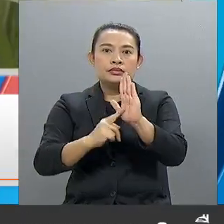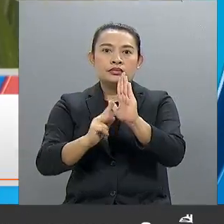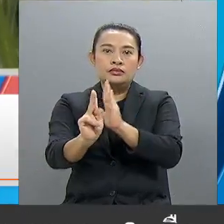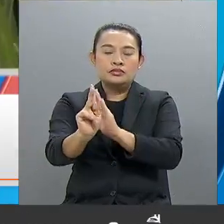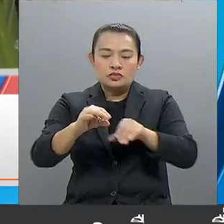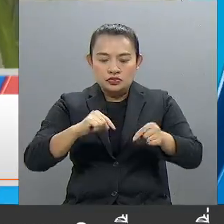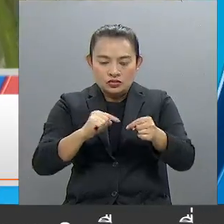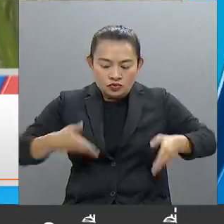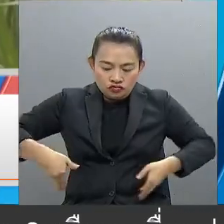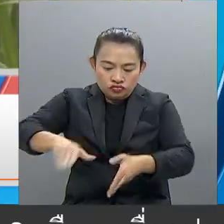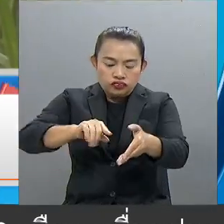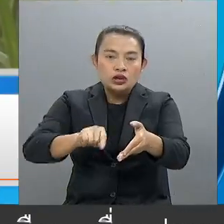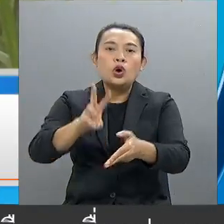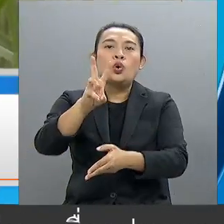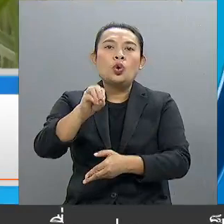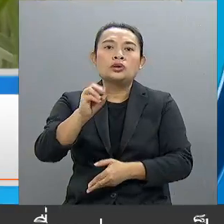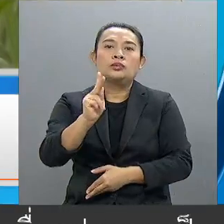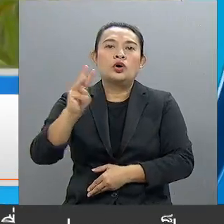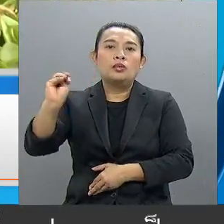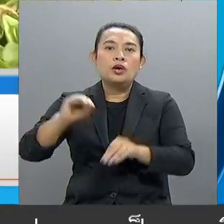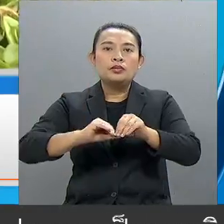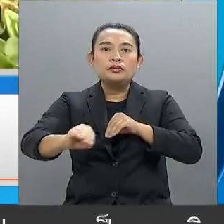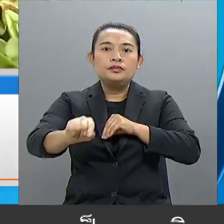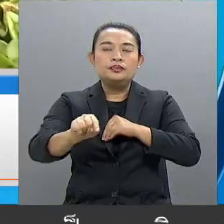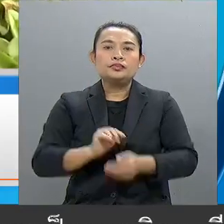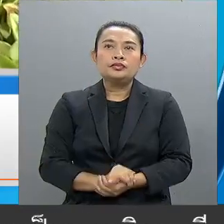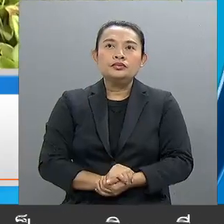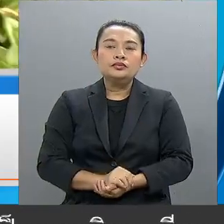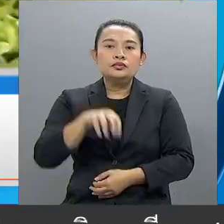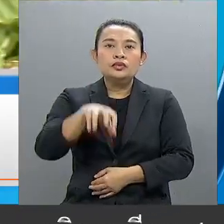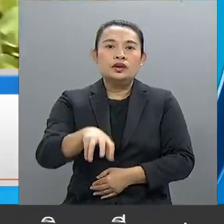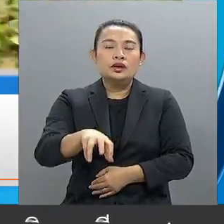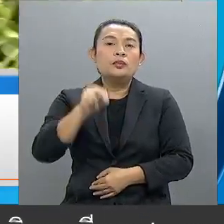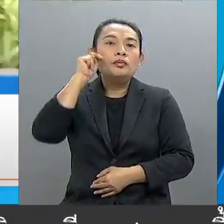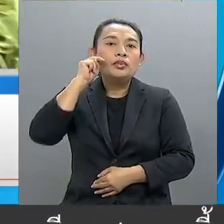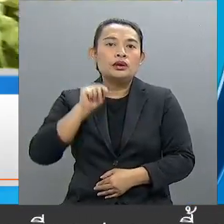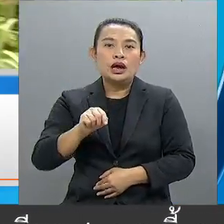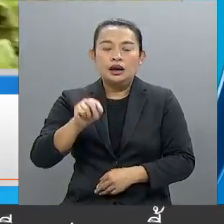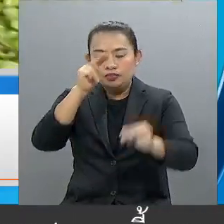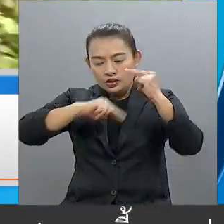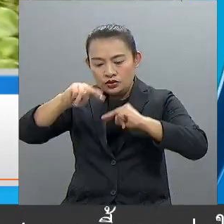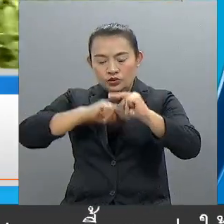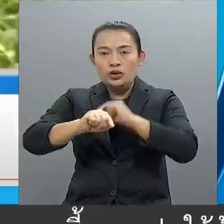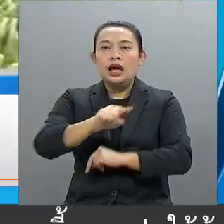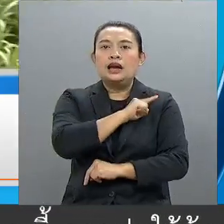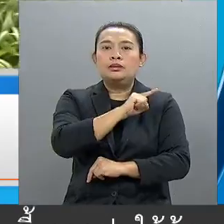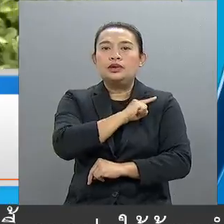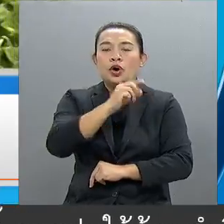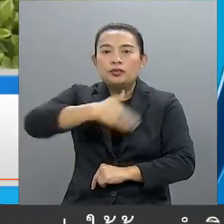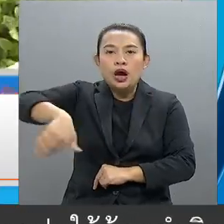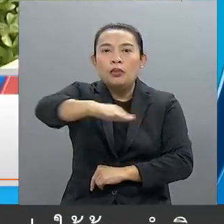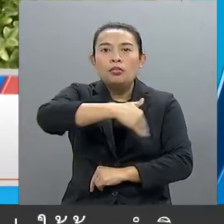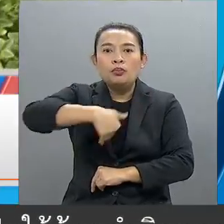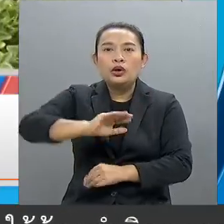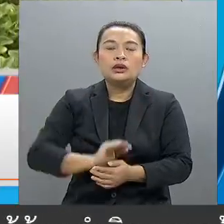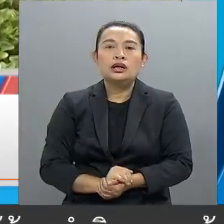างน้ำชลประทานคลองระบายน้ำที่กรมชลประทานกับหน่วยงานชลประทานที่ติดดูแลเนี่ยมีทั้งหมด198คลอง